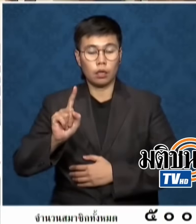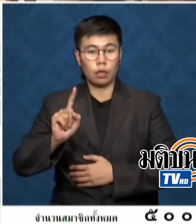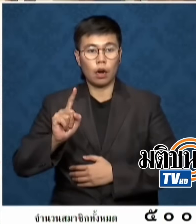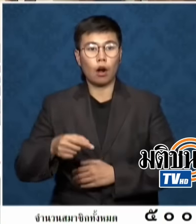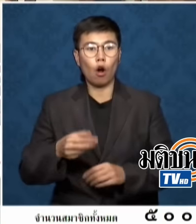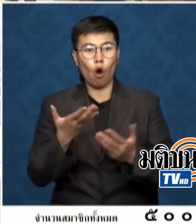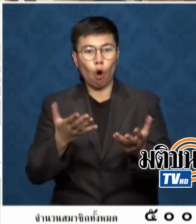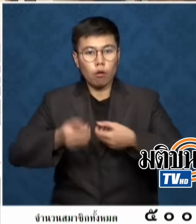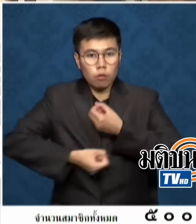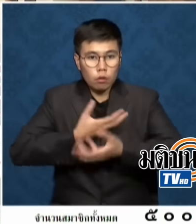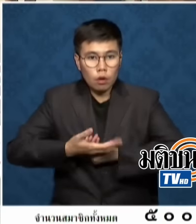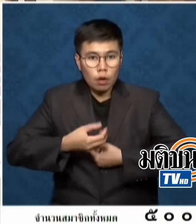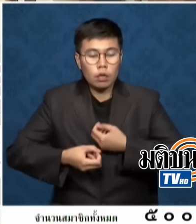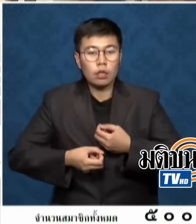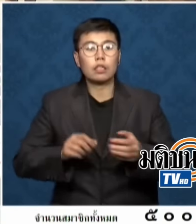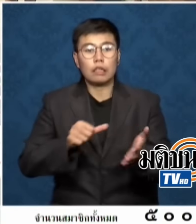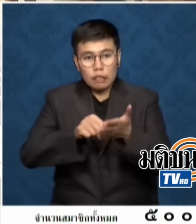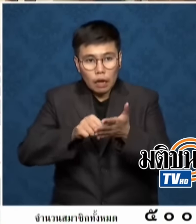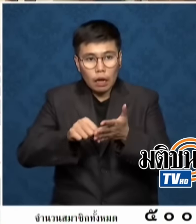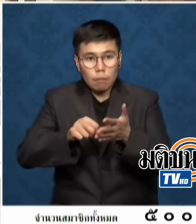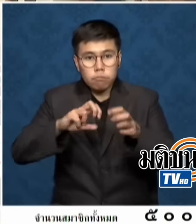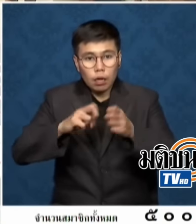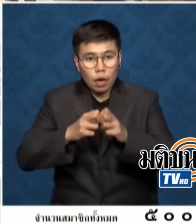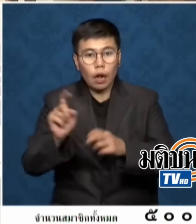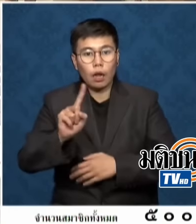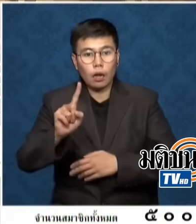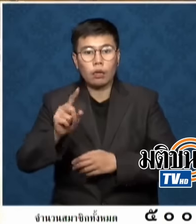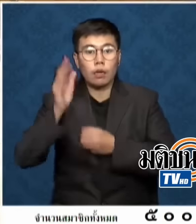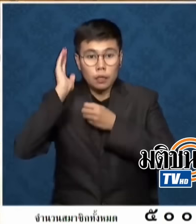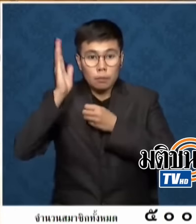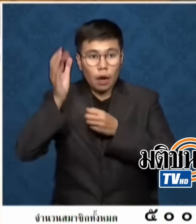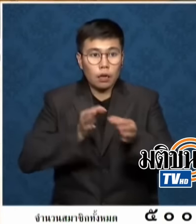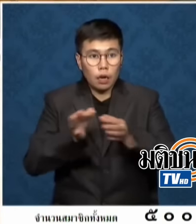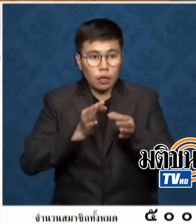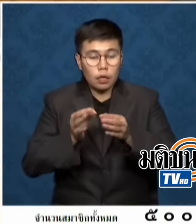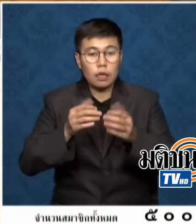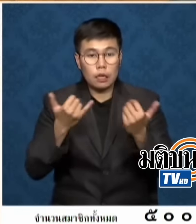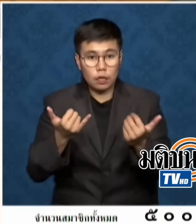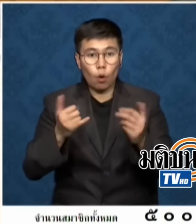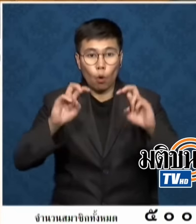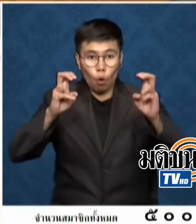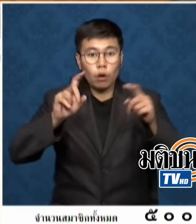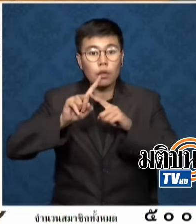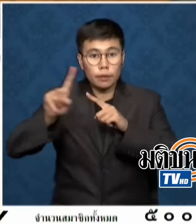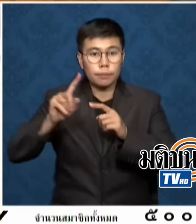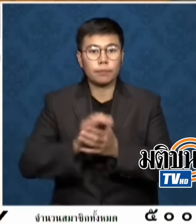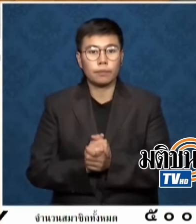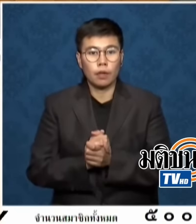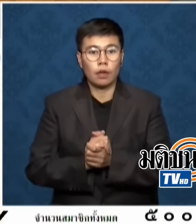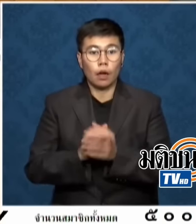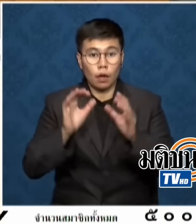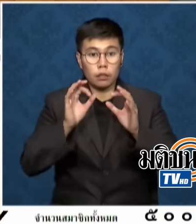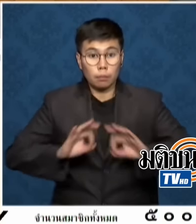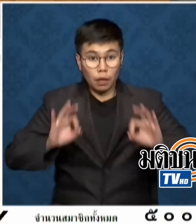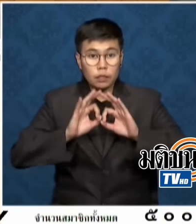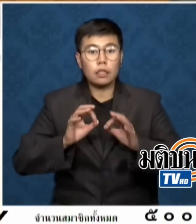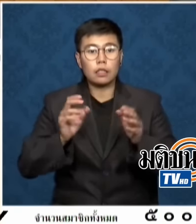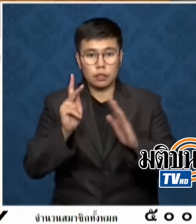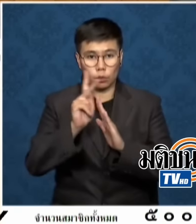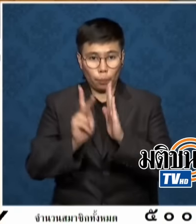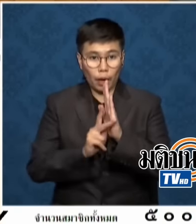ความเห็นหรือเราต้องการแก้อะไรเราก็อภิปรายในส่วนตรงนั้นนี่ประเด็นแรกนะคะประเด็นถัดมาค่ะท่านประธานสาระสําคัญของการแก้กฎหมาย